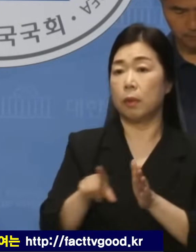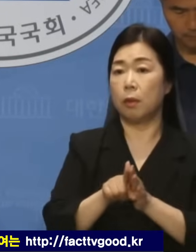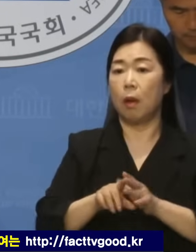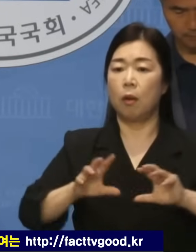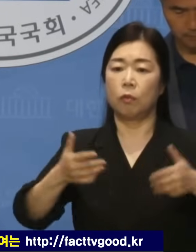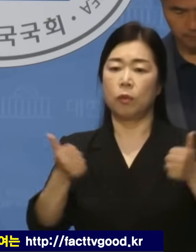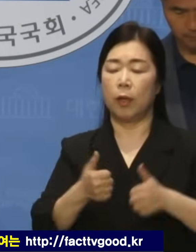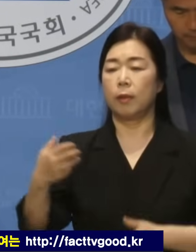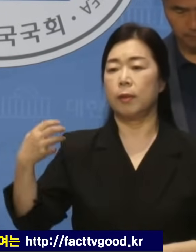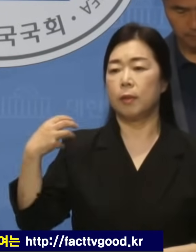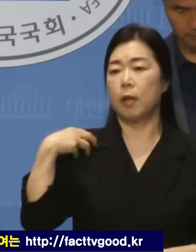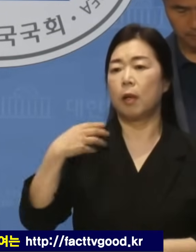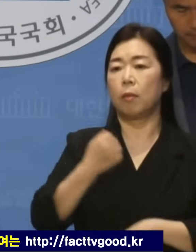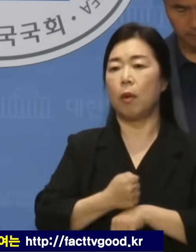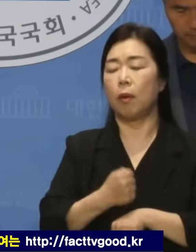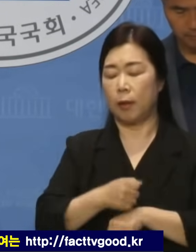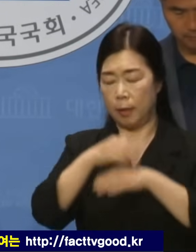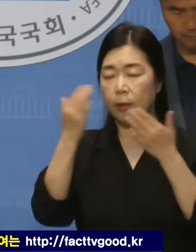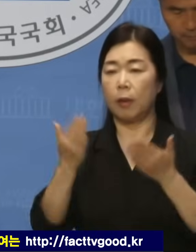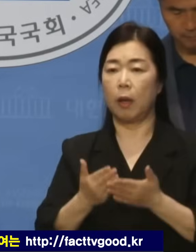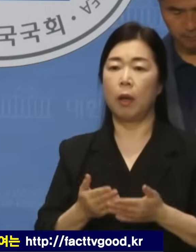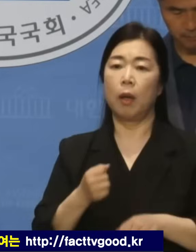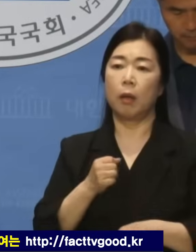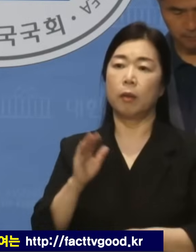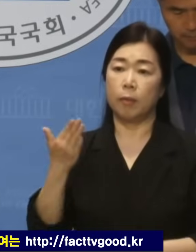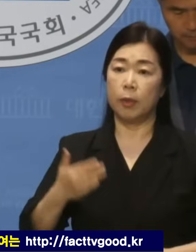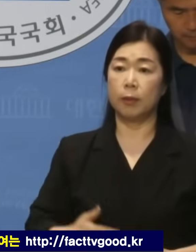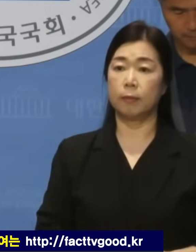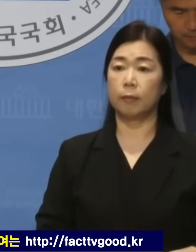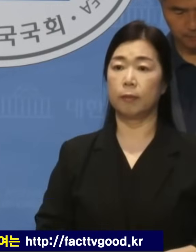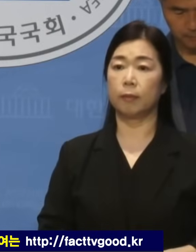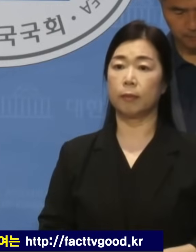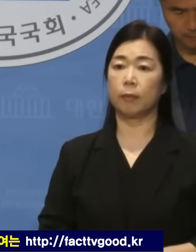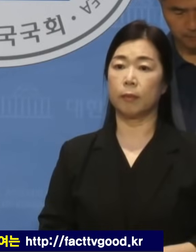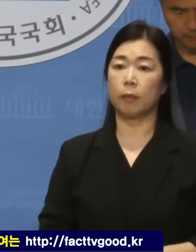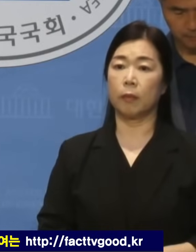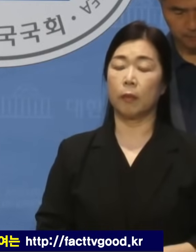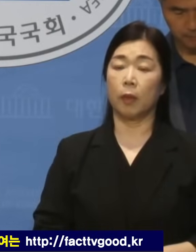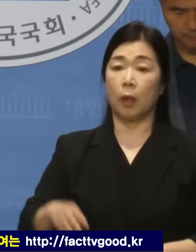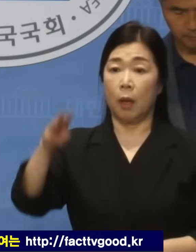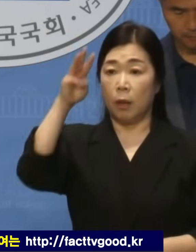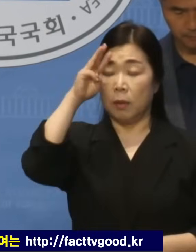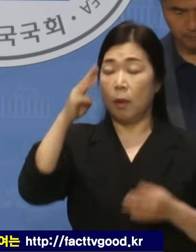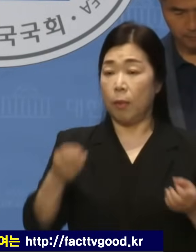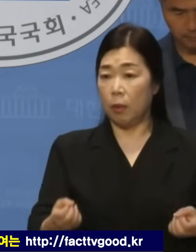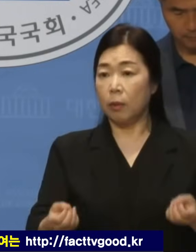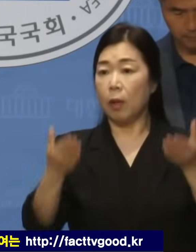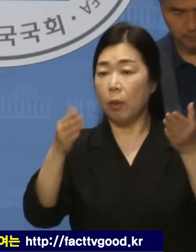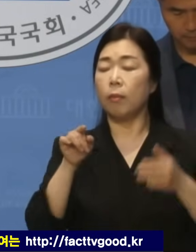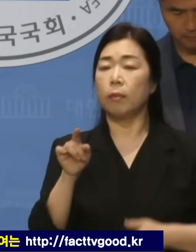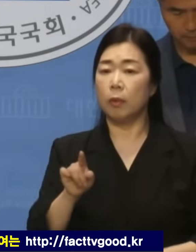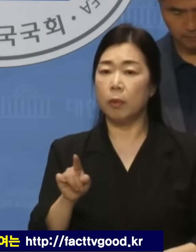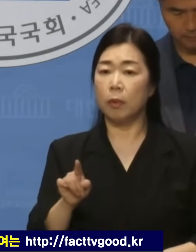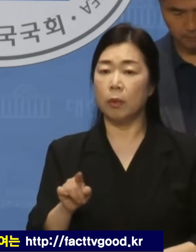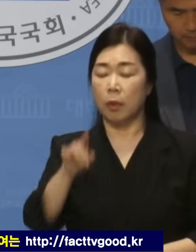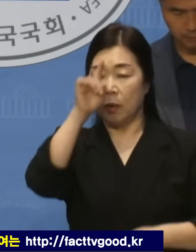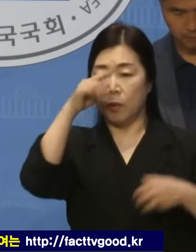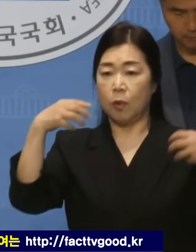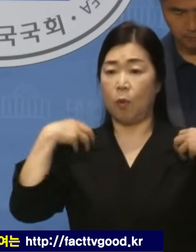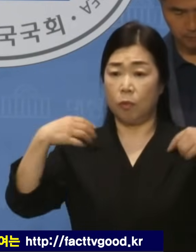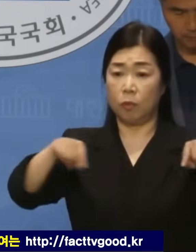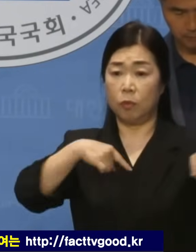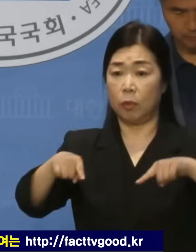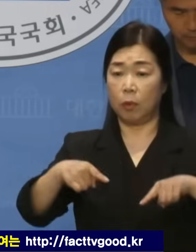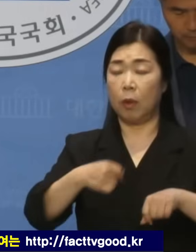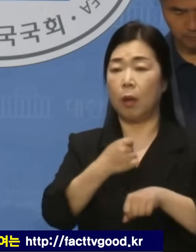국회가 맡은 바 역할을 다 해야 할 때입니다. 젠버리 대회는 정부 주도로